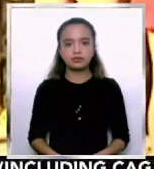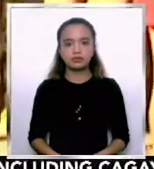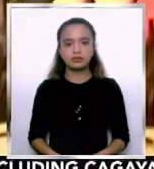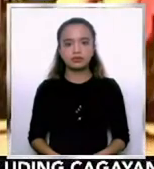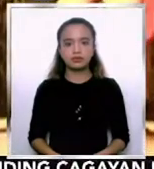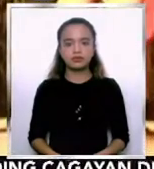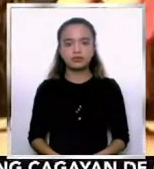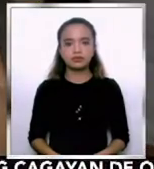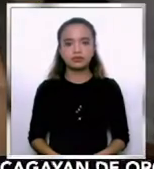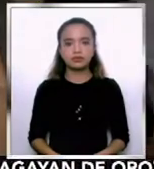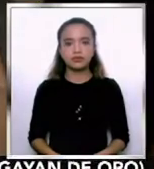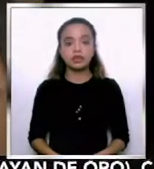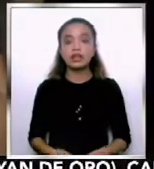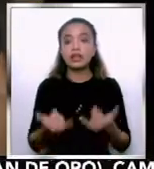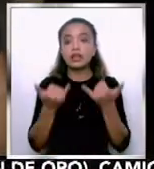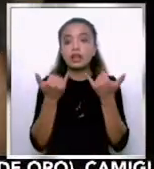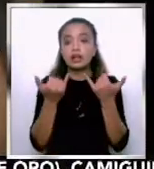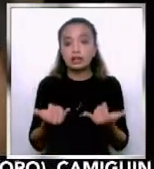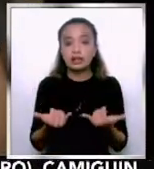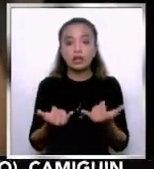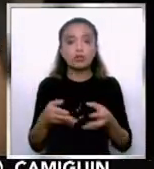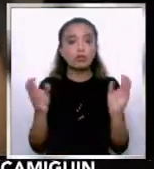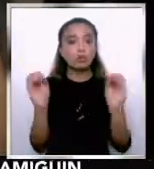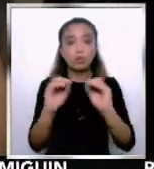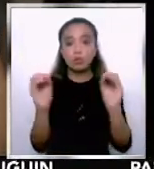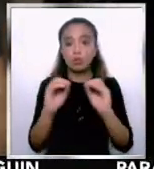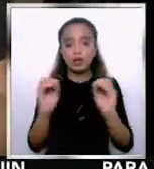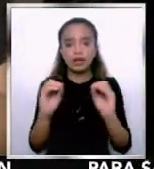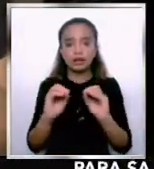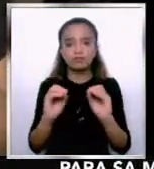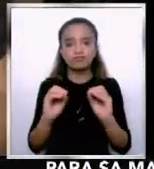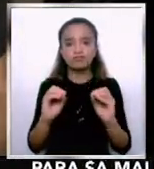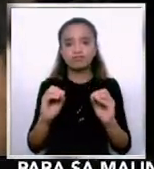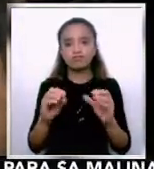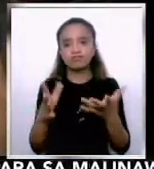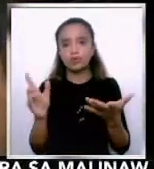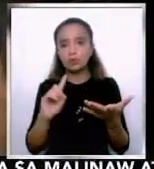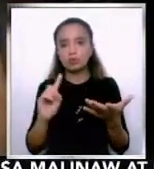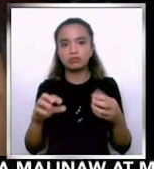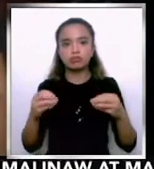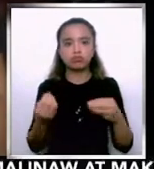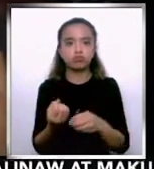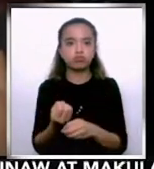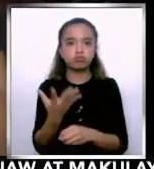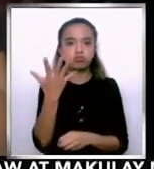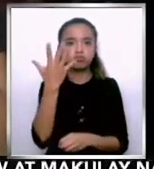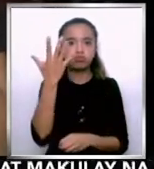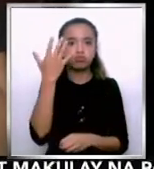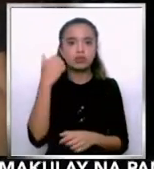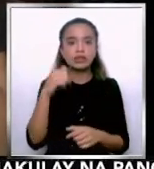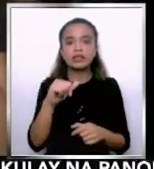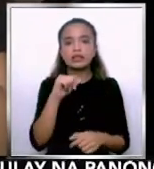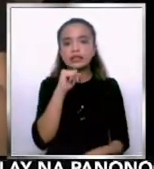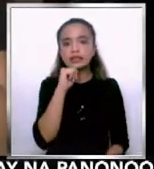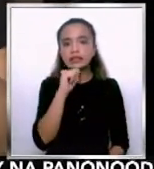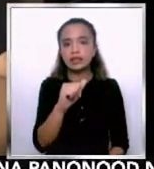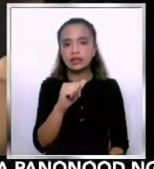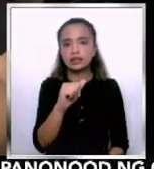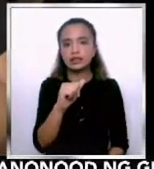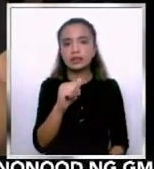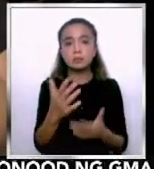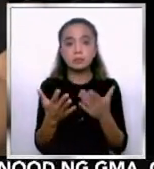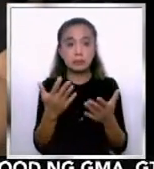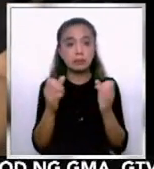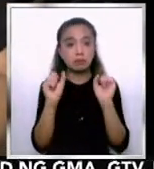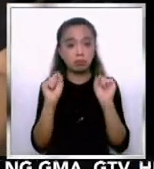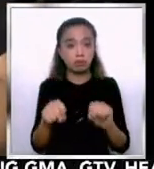Mike, sa ngayon nga bagamat walang naitalang magmatic activity ang naturang bulkan, hindi pa rin daw inaalis ng PIMBOG ang posibilidad na